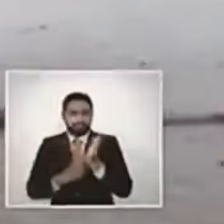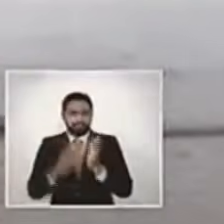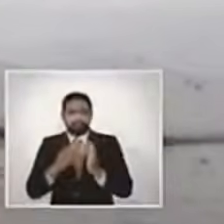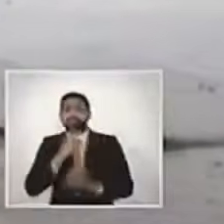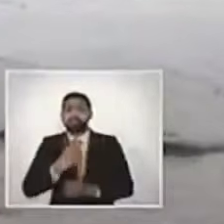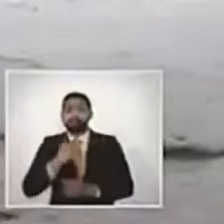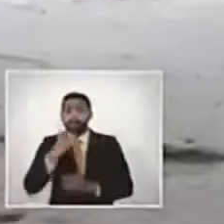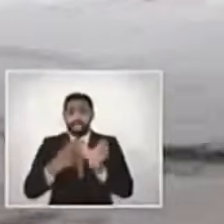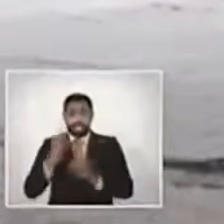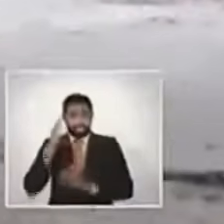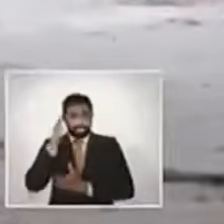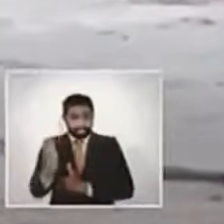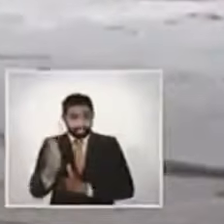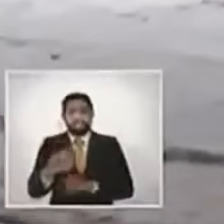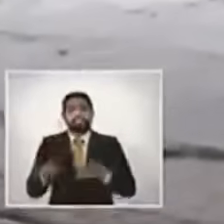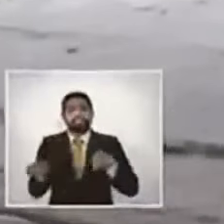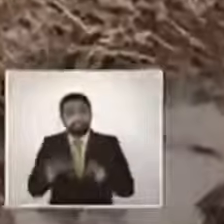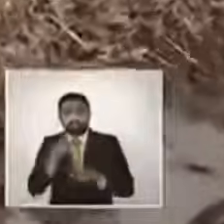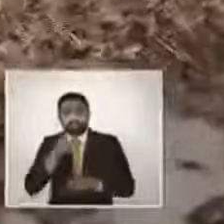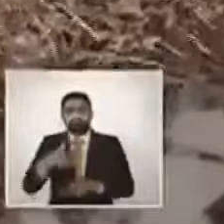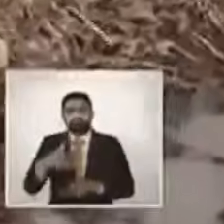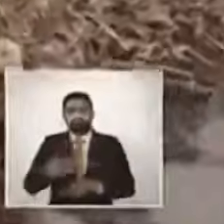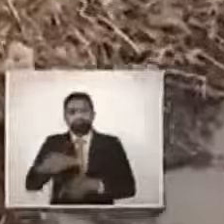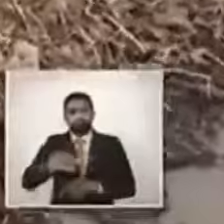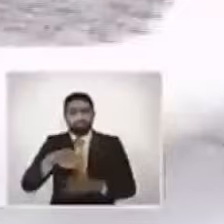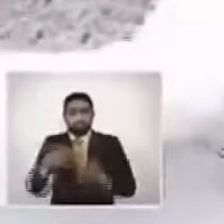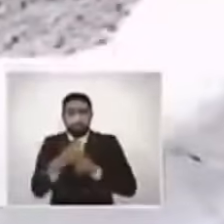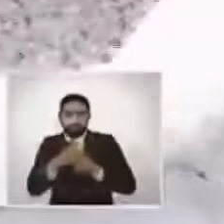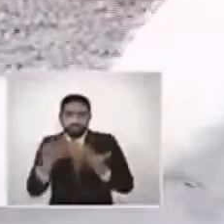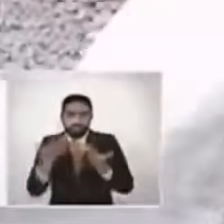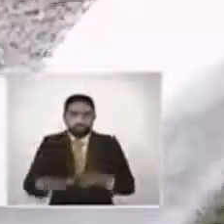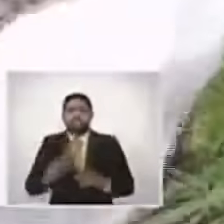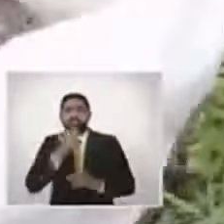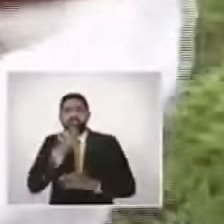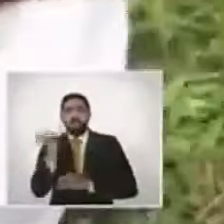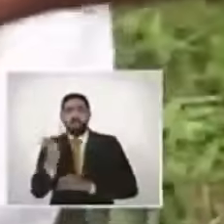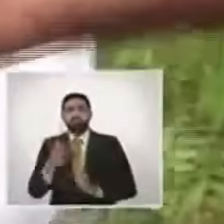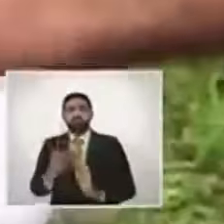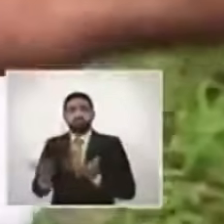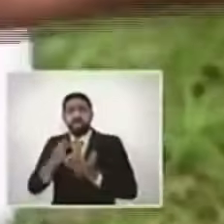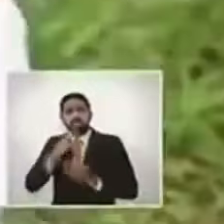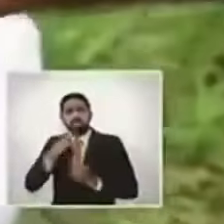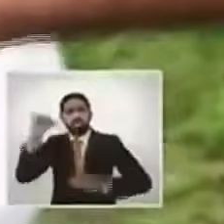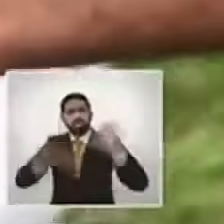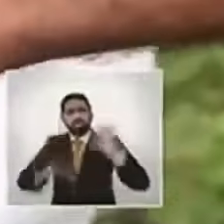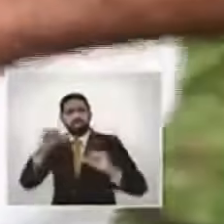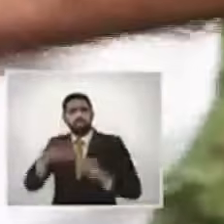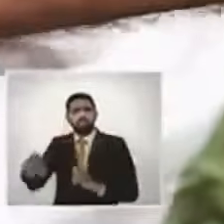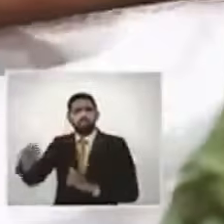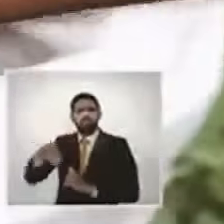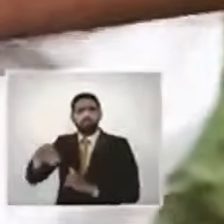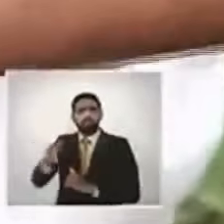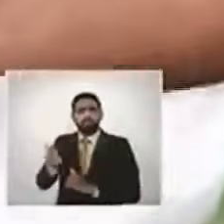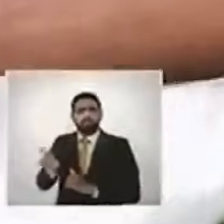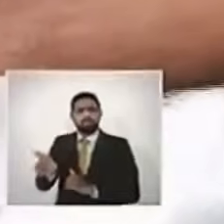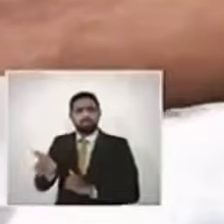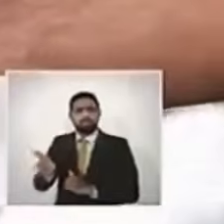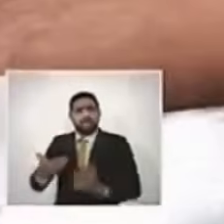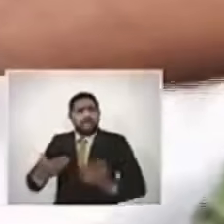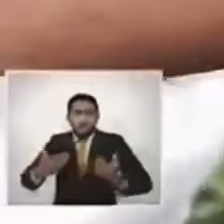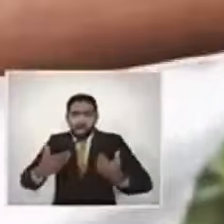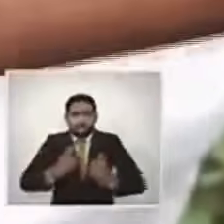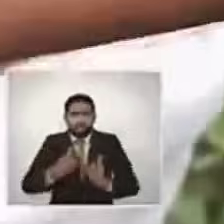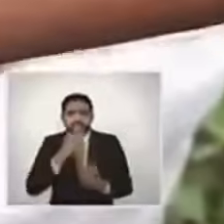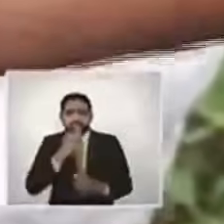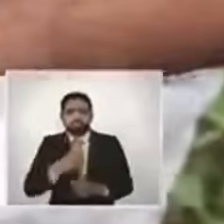being tilled for cultivation during the Maha season. අපිට තමයි මේ තනිකර කොම්පෝස්ට් ගහන්න කියන්නේ. කොම්පෝස්ට් ගහලා කරන්න බෑ. මේ මඩ